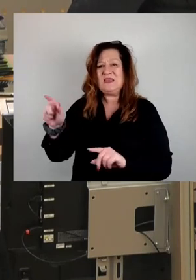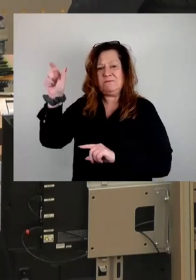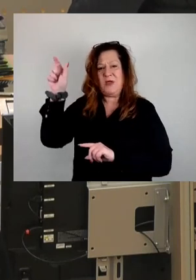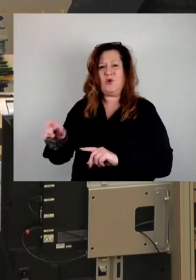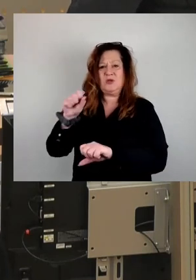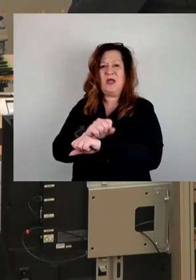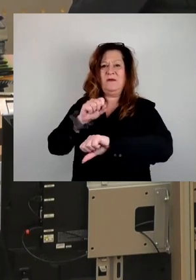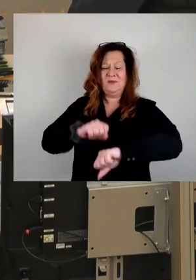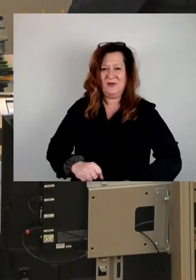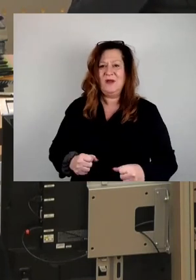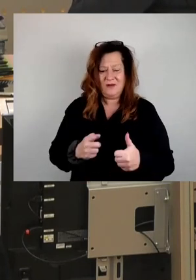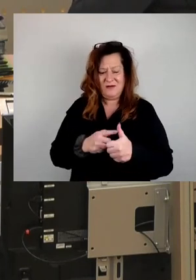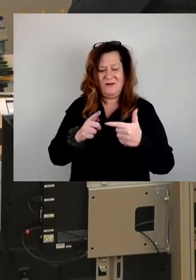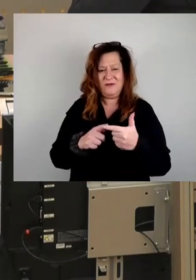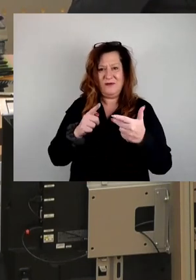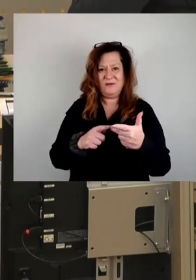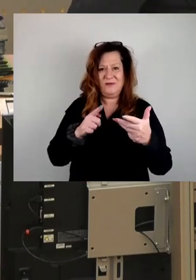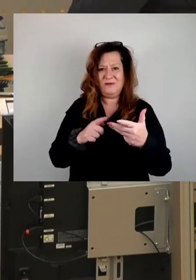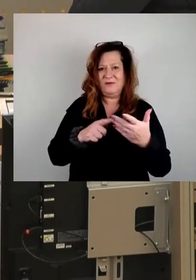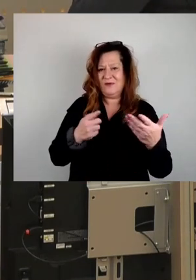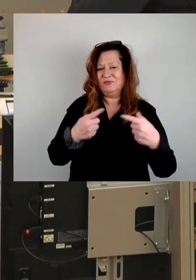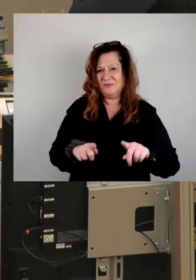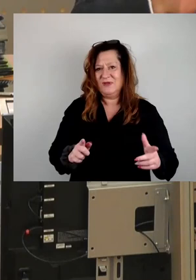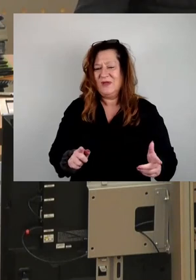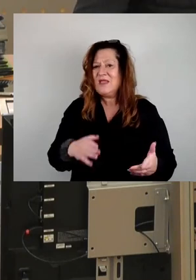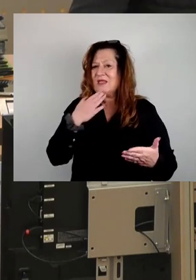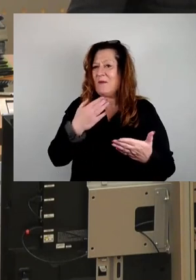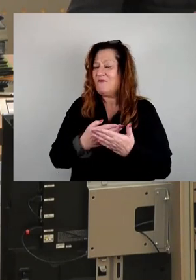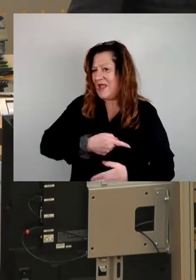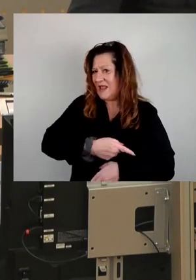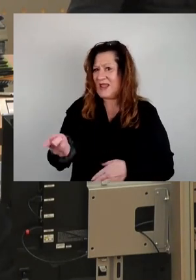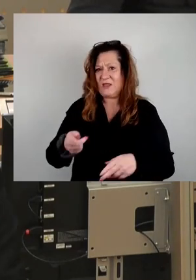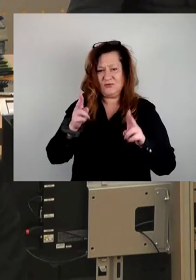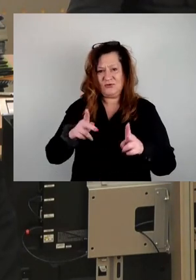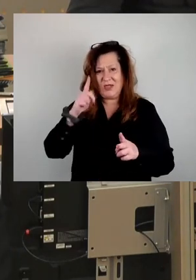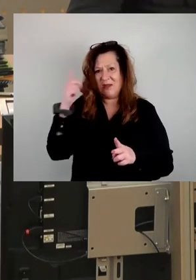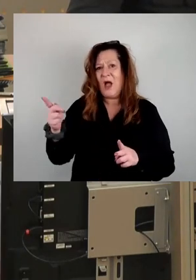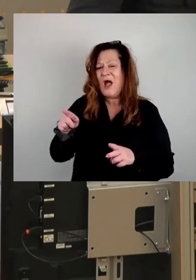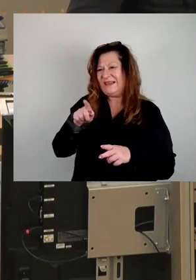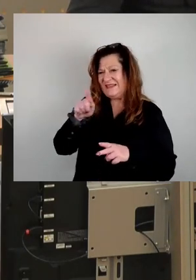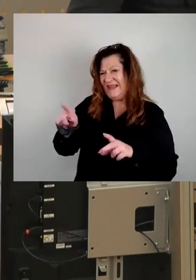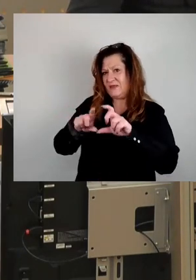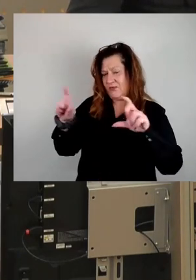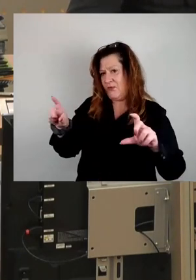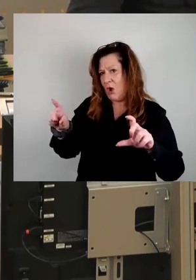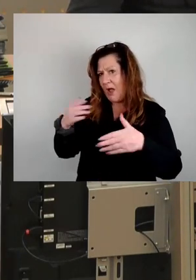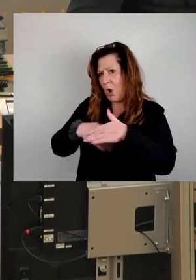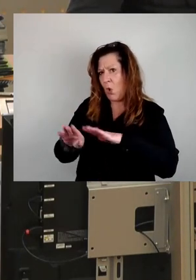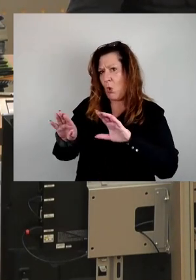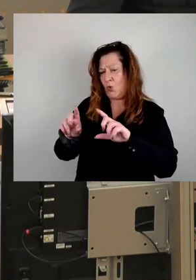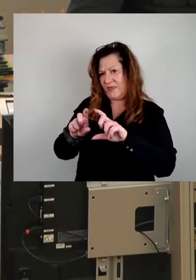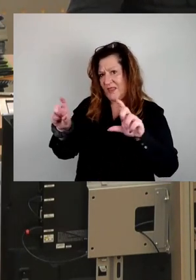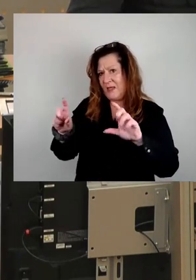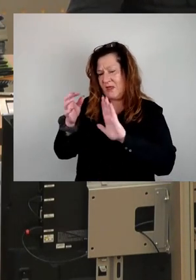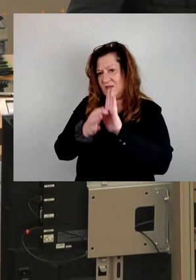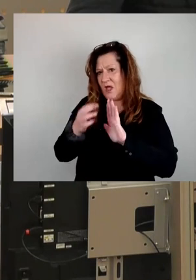ahnen. Im Übrigen empfehle ich jedem Stadtrat, sich nochmal die Unternehmensdaten dieser UG bei Morstar dann mal genauer anzusehen.